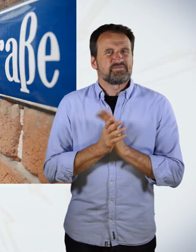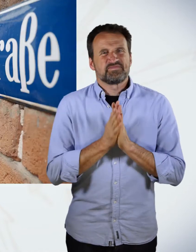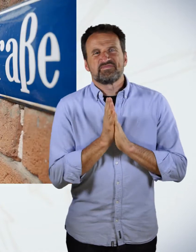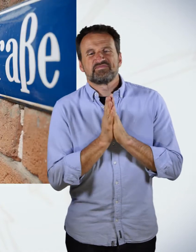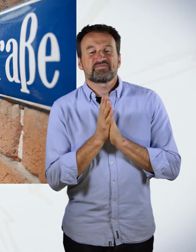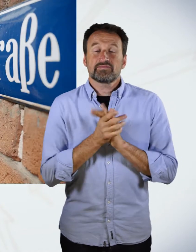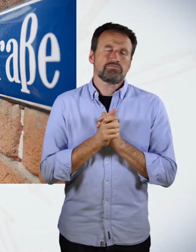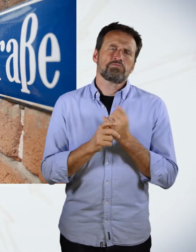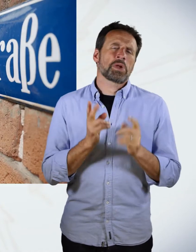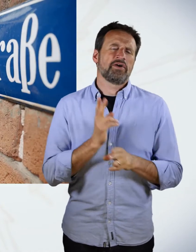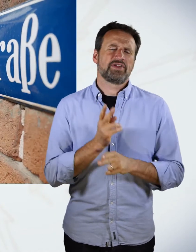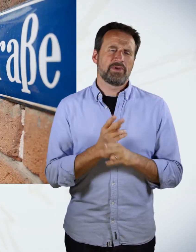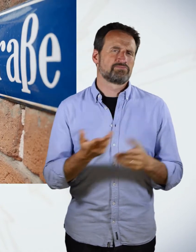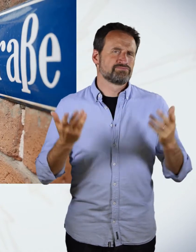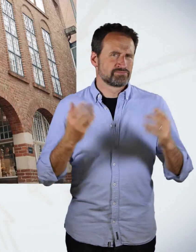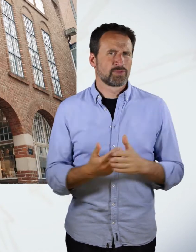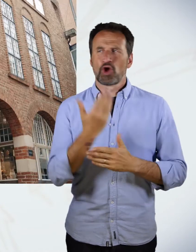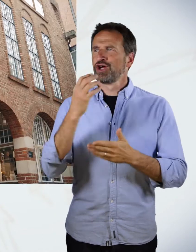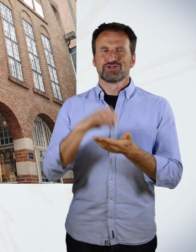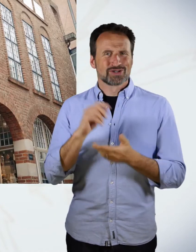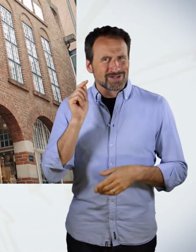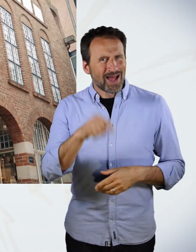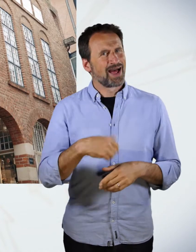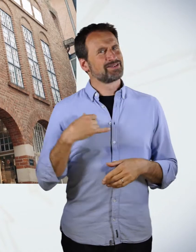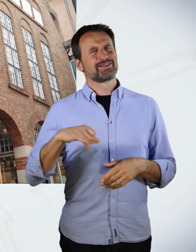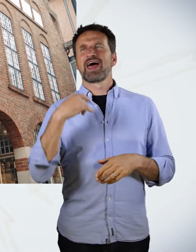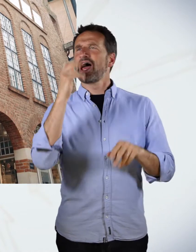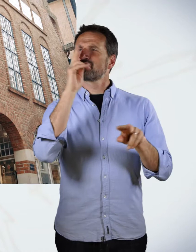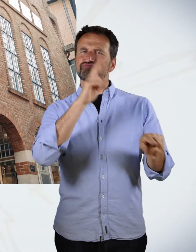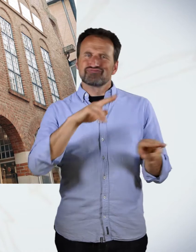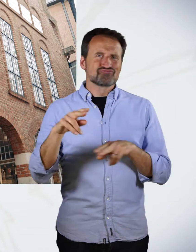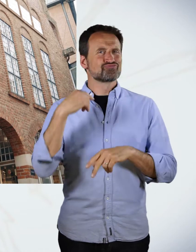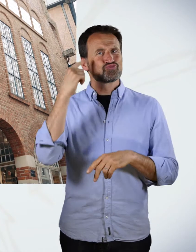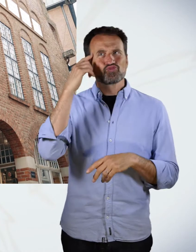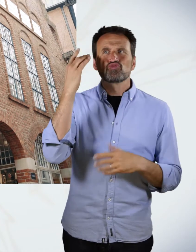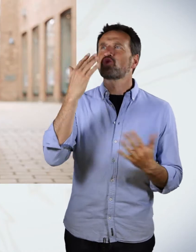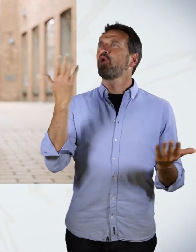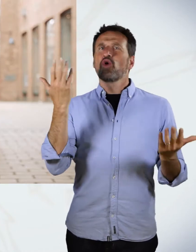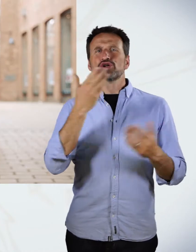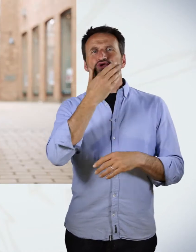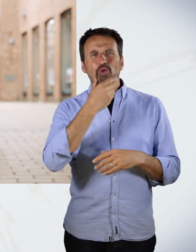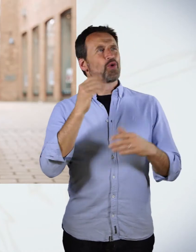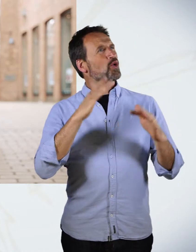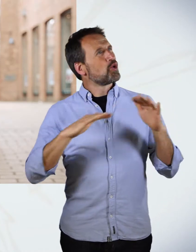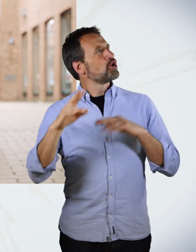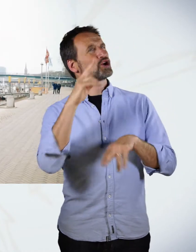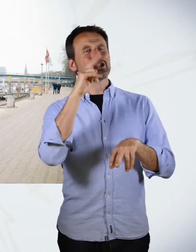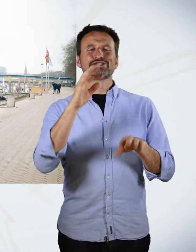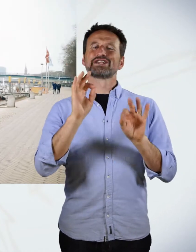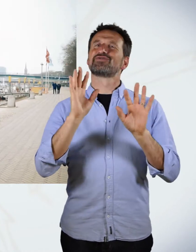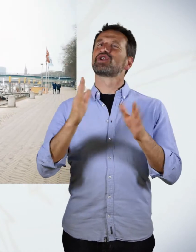Wie es eigentlich immer ist. Am Anfang ist erstmal alles schön. Ich komme in eine neue Stadt. Ich darf mich ein bisschen umschauen. Denke mir, oh, schöne Sehenswürdigkeit.